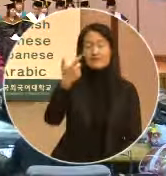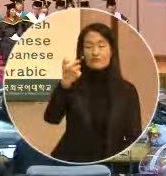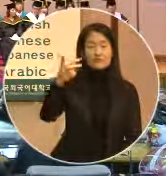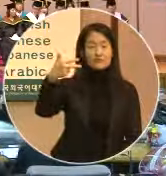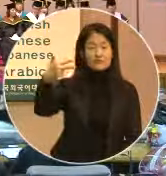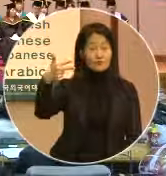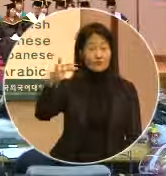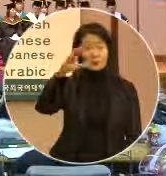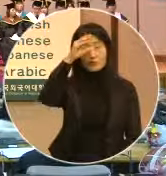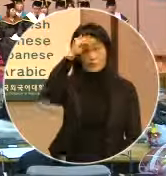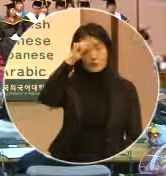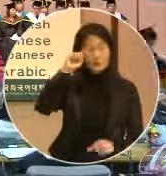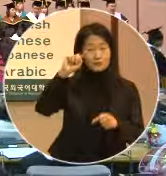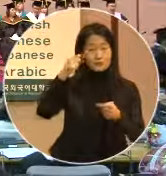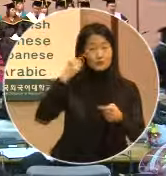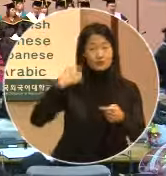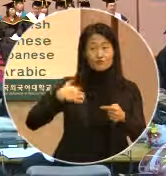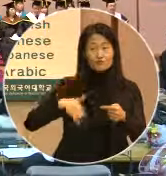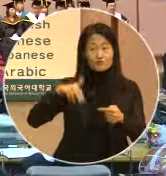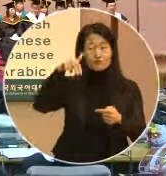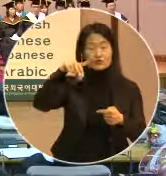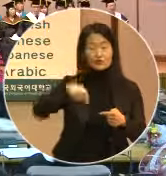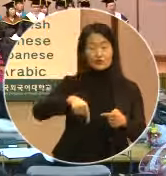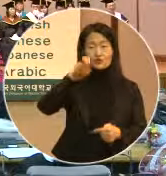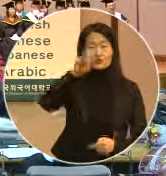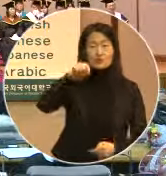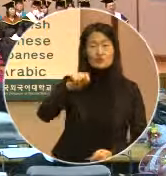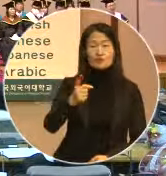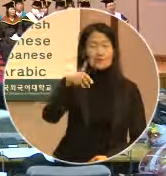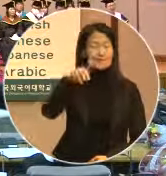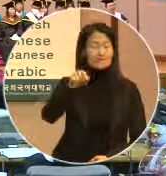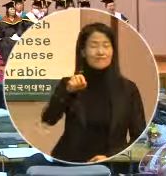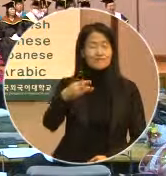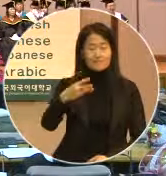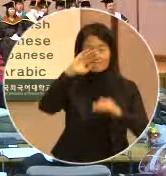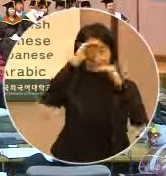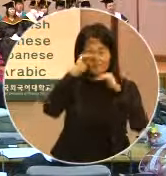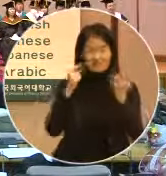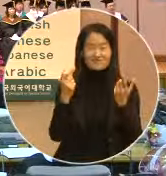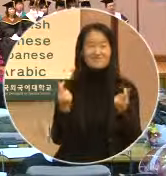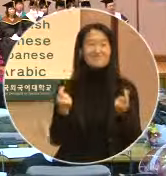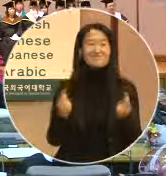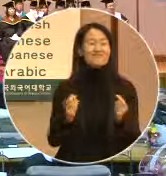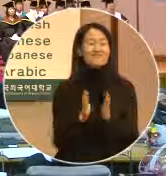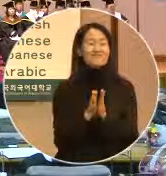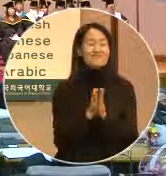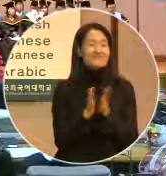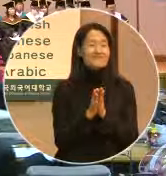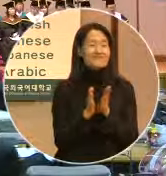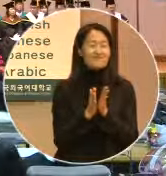제267호 상자 모범상 중국어학부 주문철 이하정원입니다.